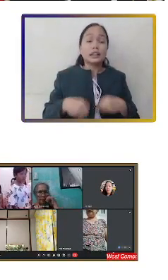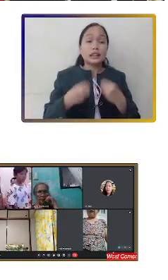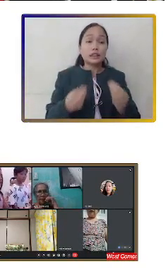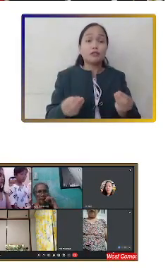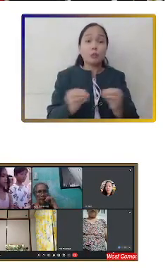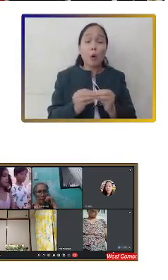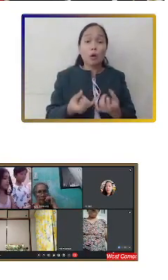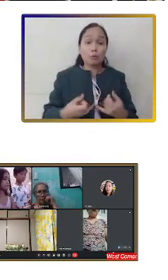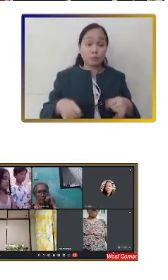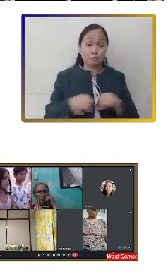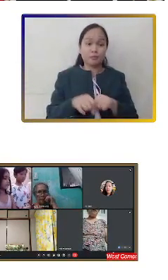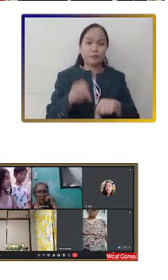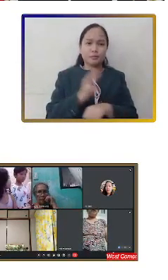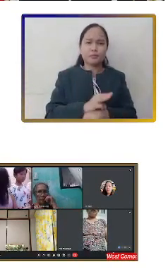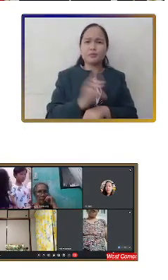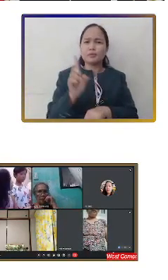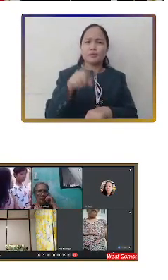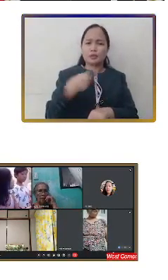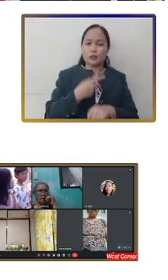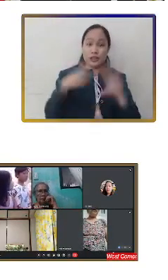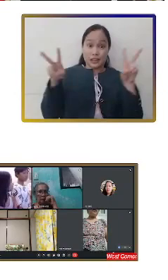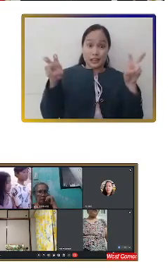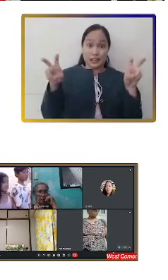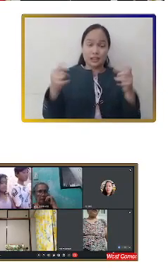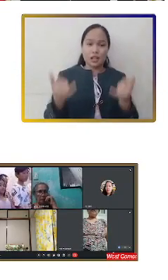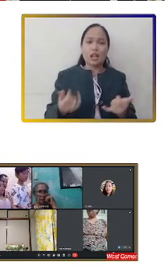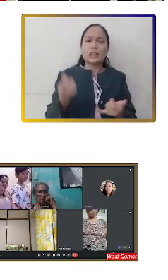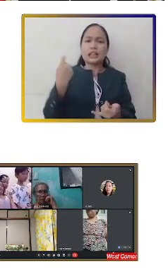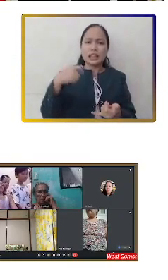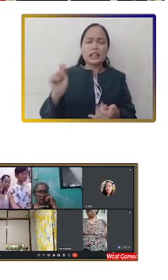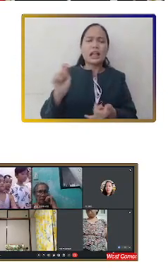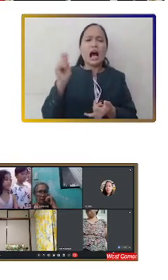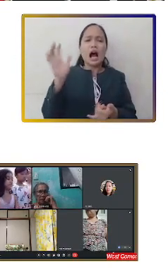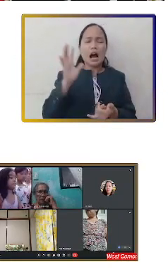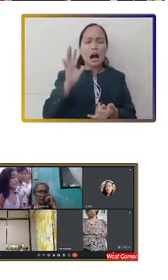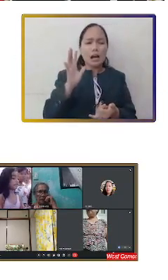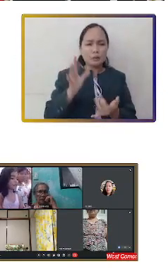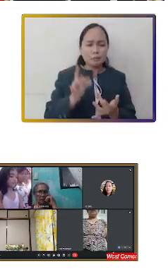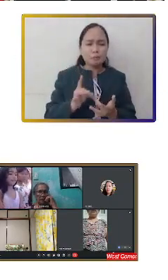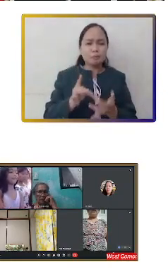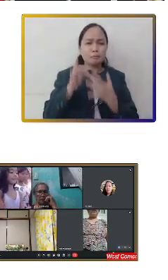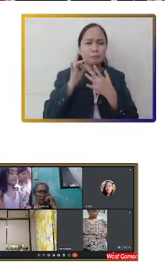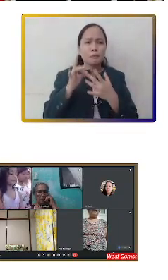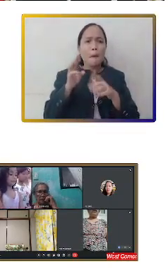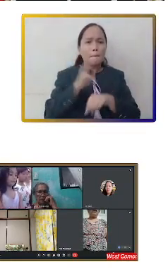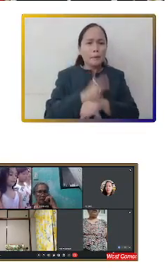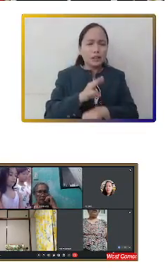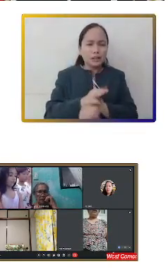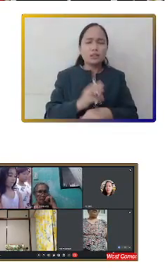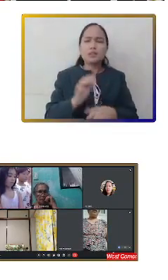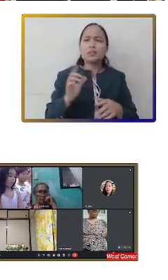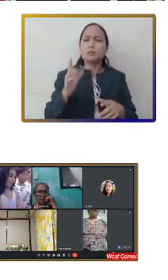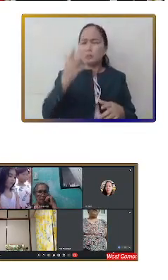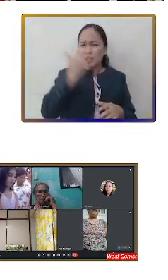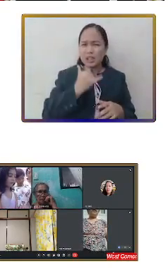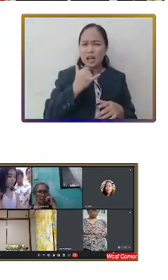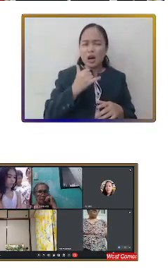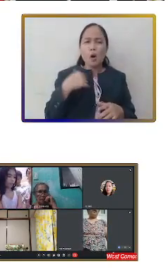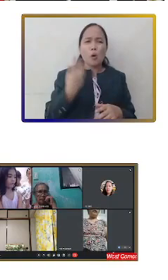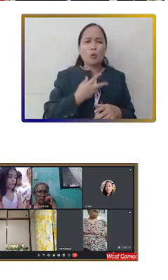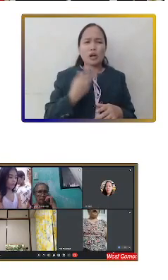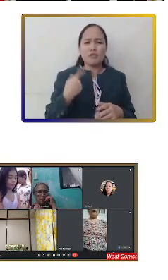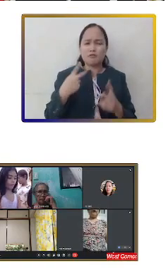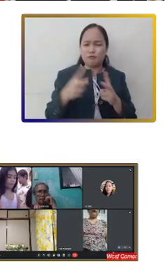ang preaching po na ito, an exceptional ministry. It's because kung hindi muli nating sasariwain sa sarili natin how